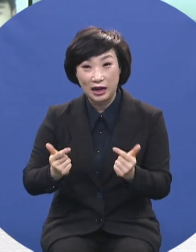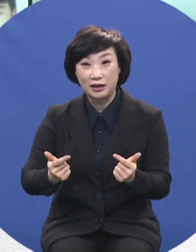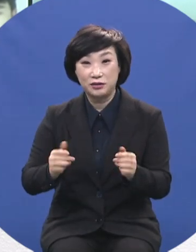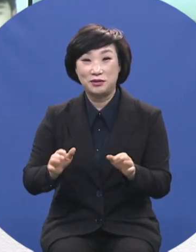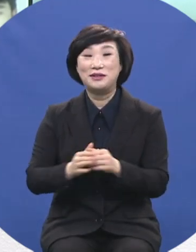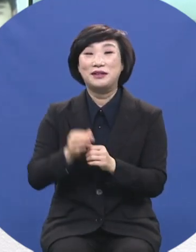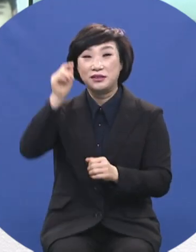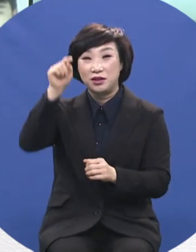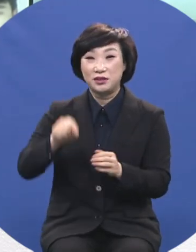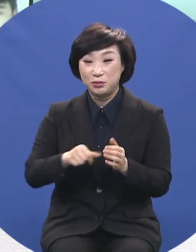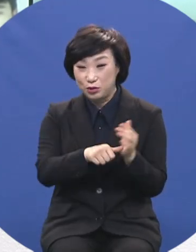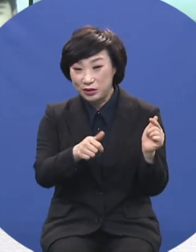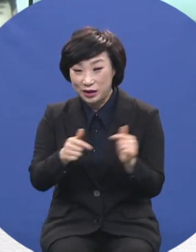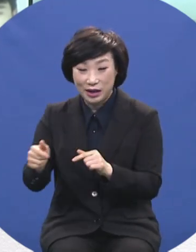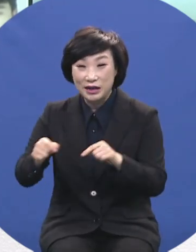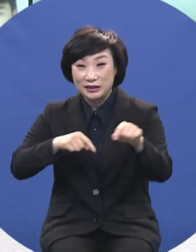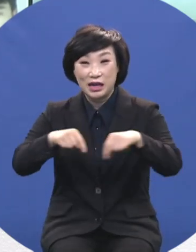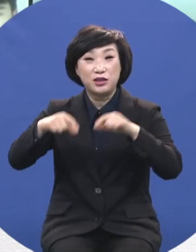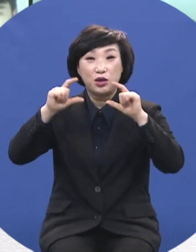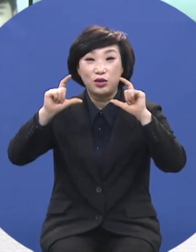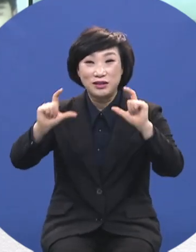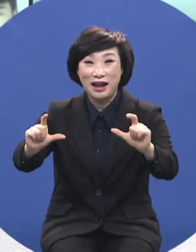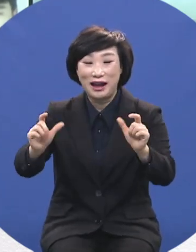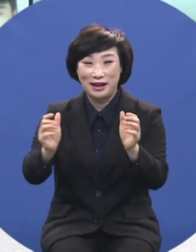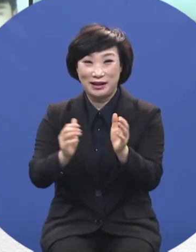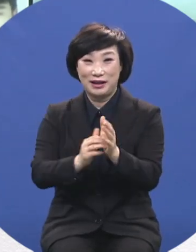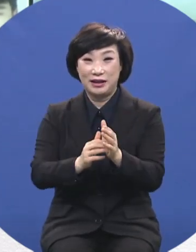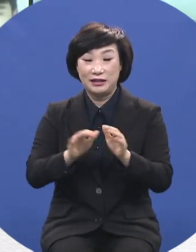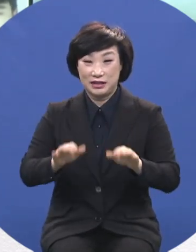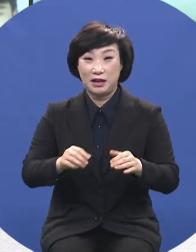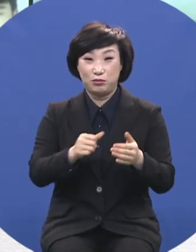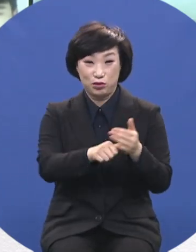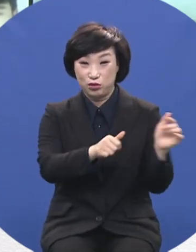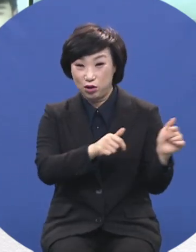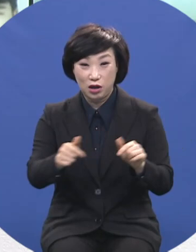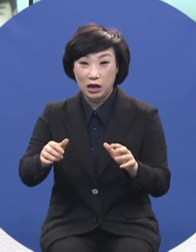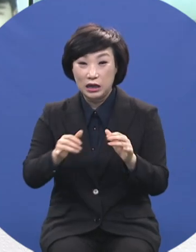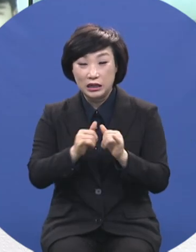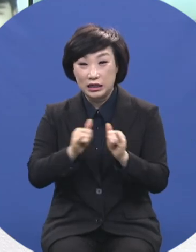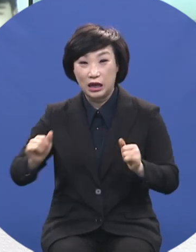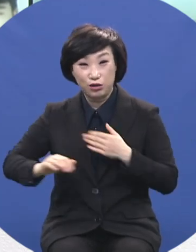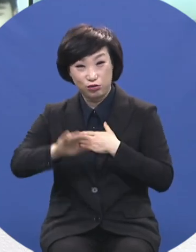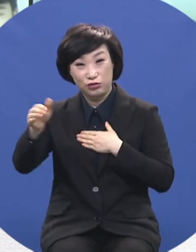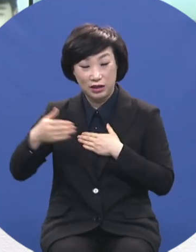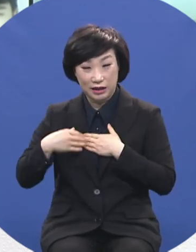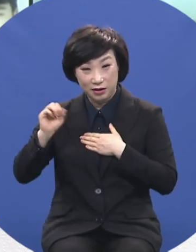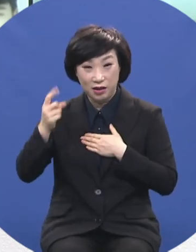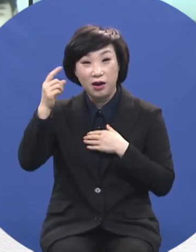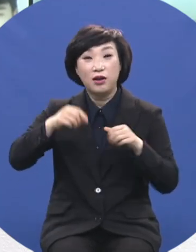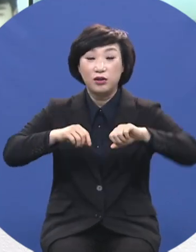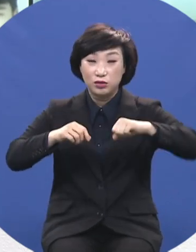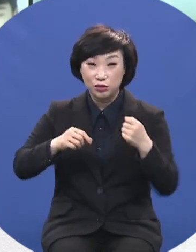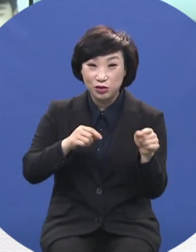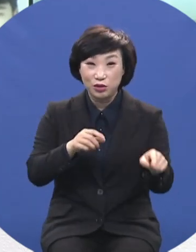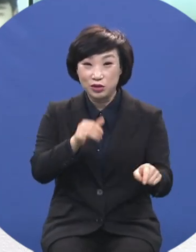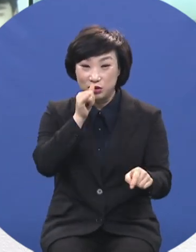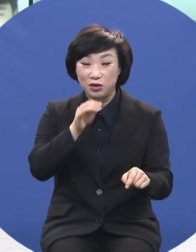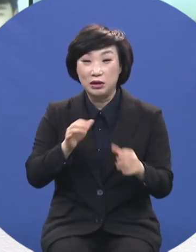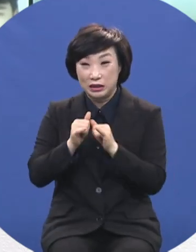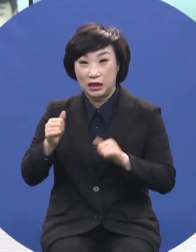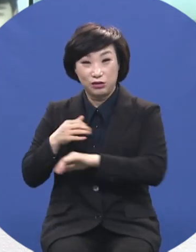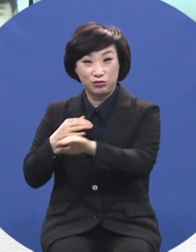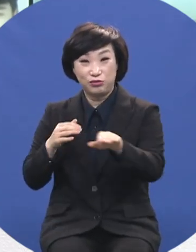아니라 천지만물을 다스리라 했으니 만물도 복종을 당하고, 우리도 다스리라는